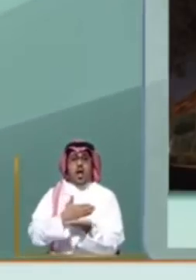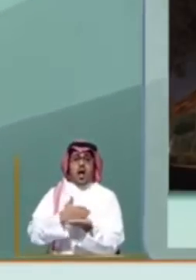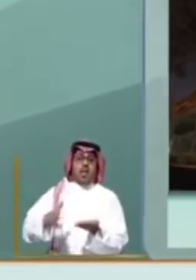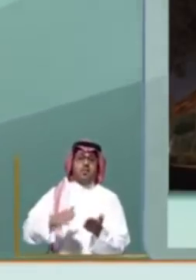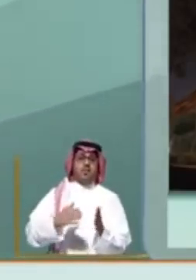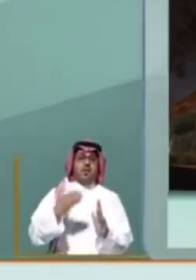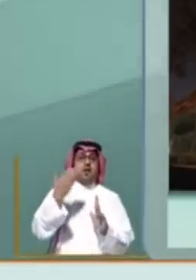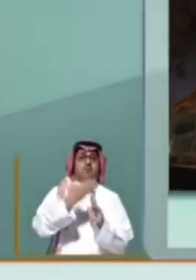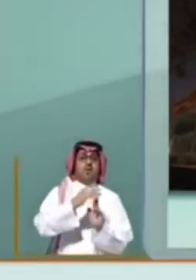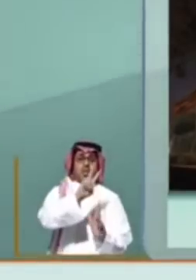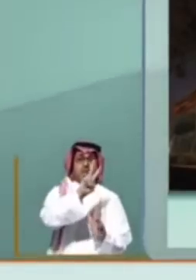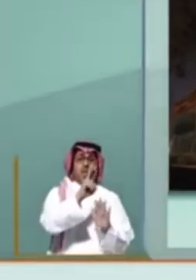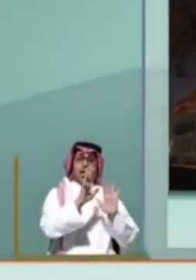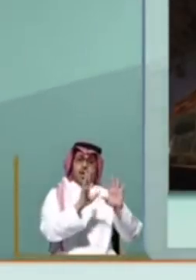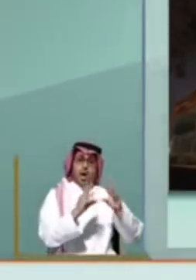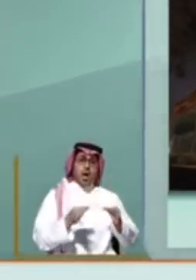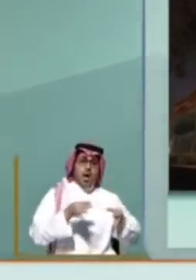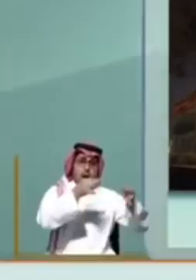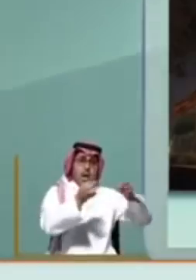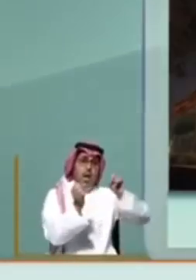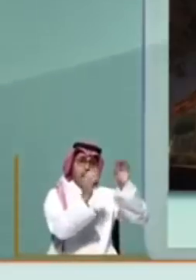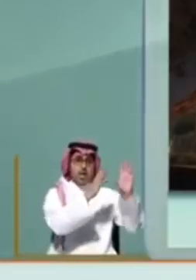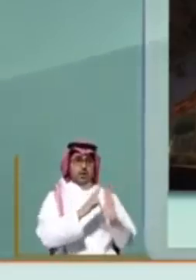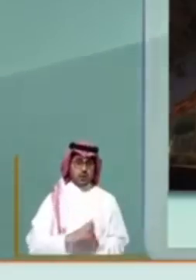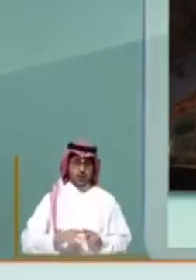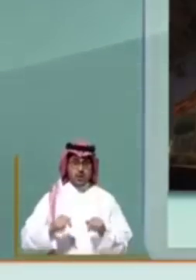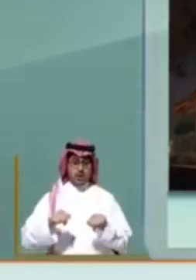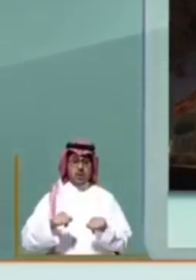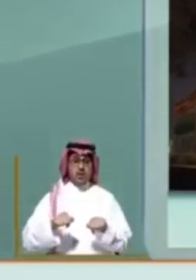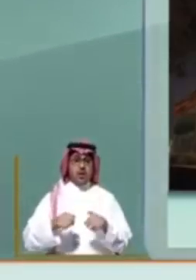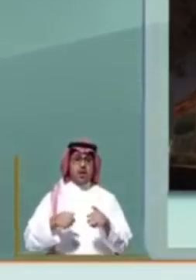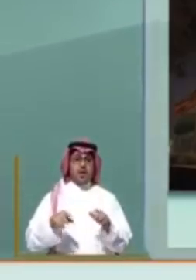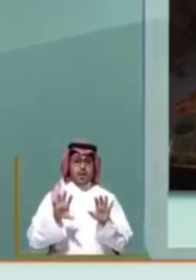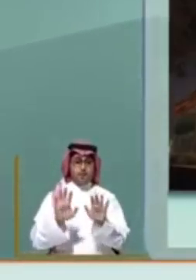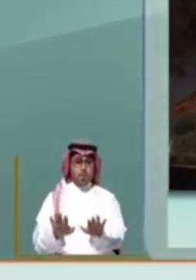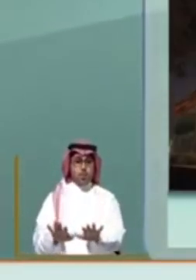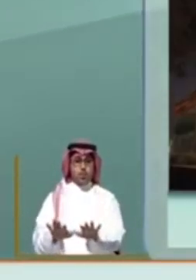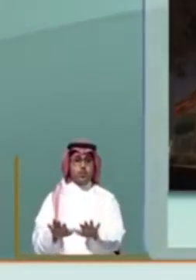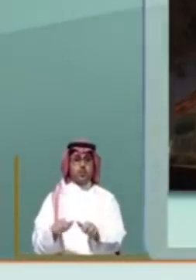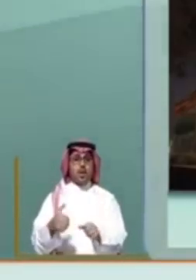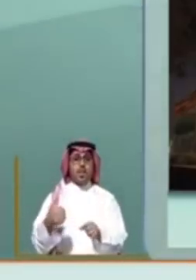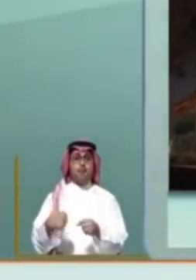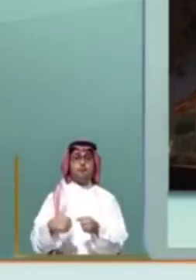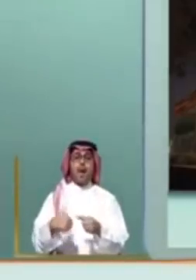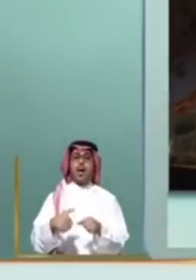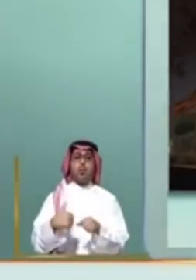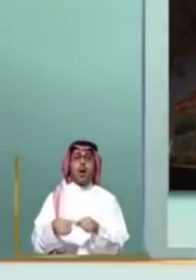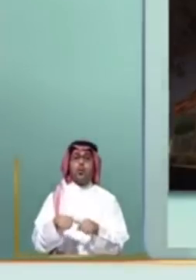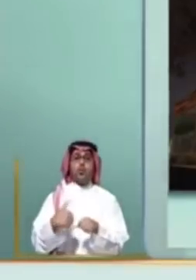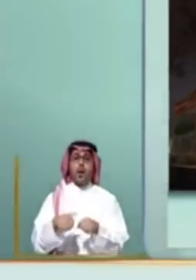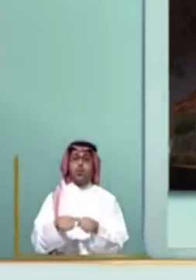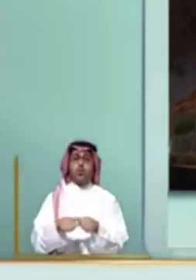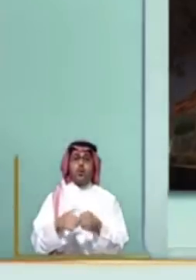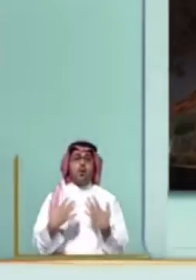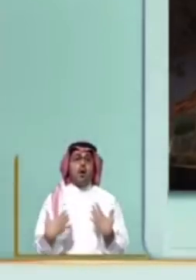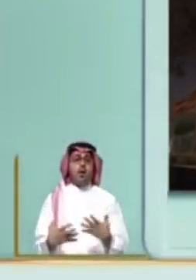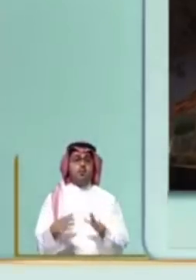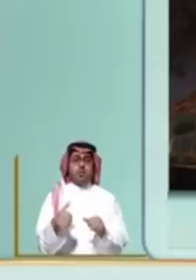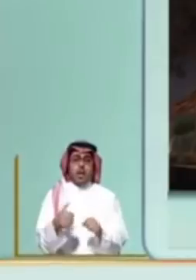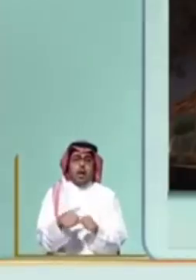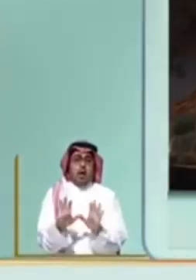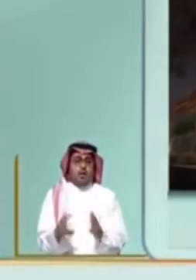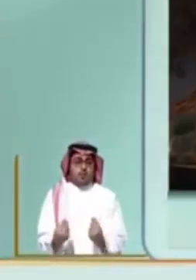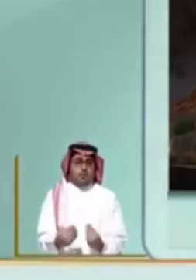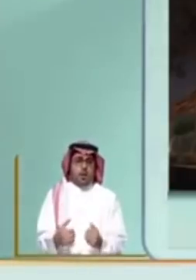الثاني، وبالتالي كل المواد التي يفترض أن تدرس في هذا الفصل حذفت، وبعضها طبعا